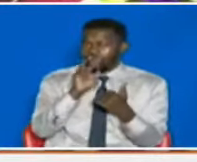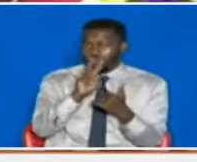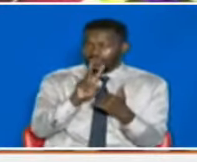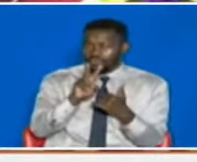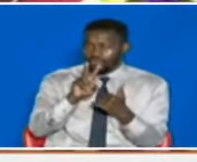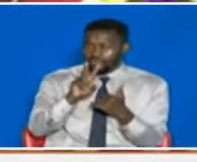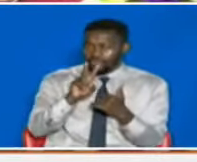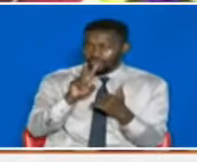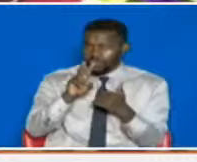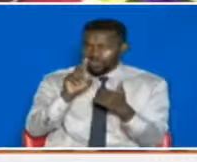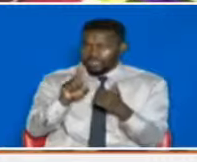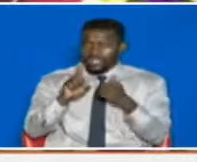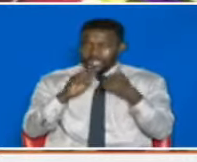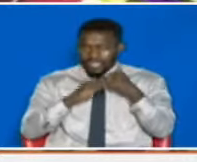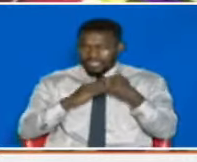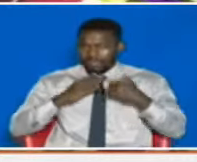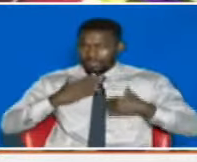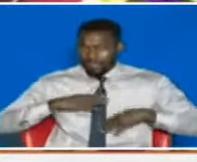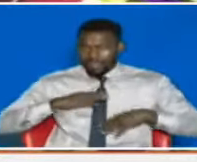219